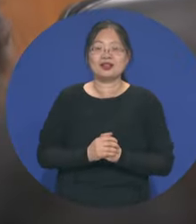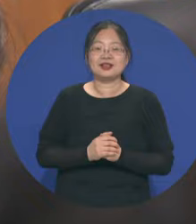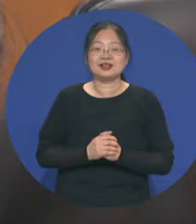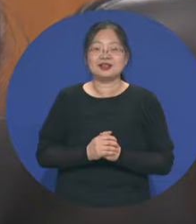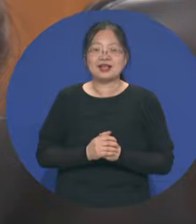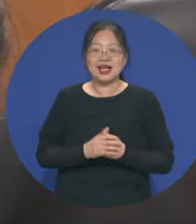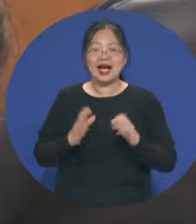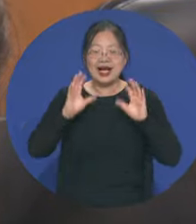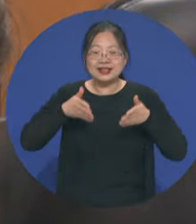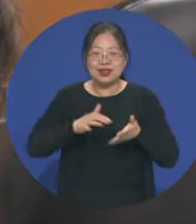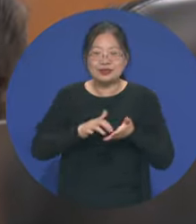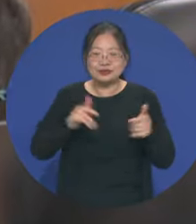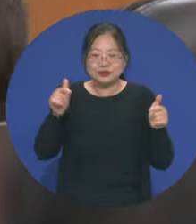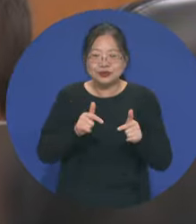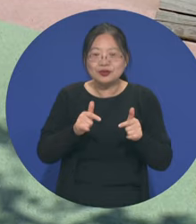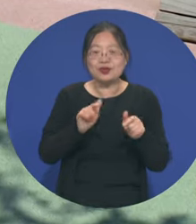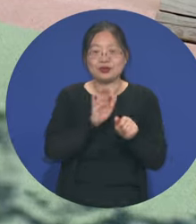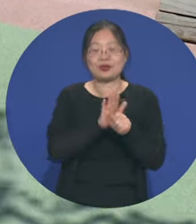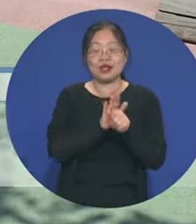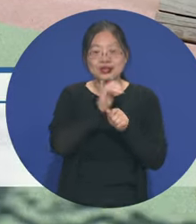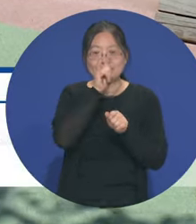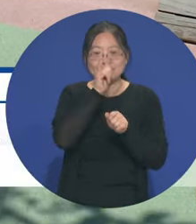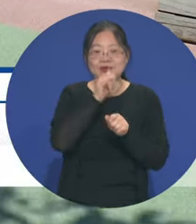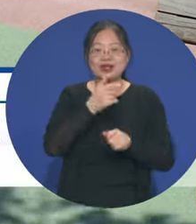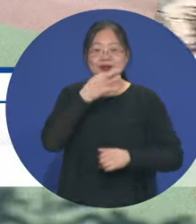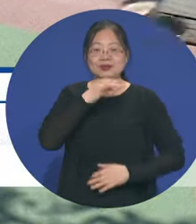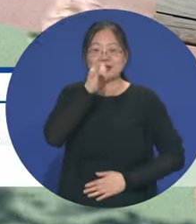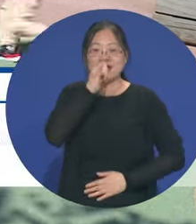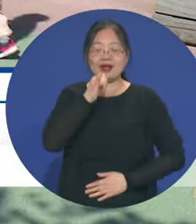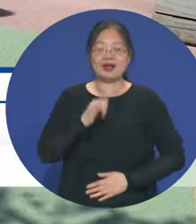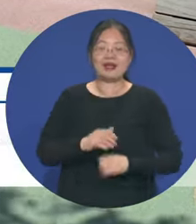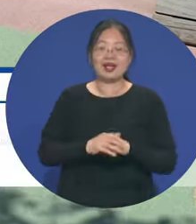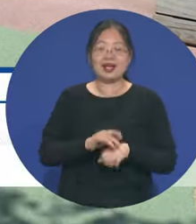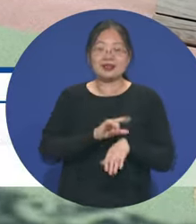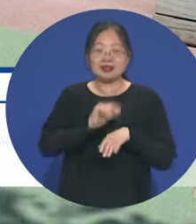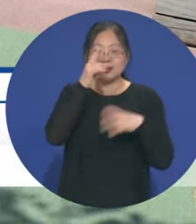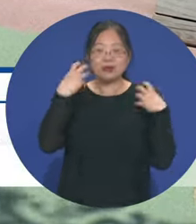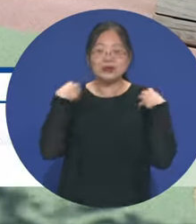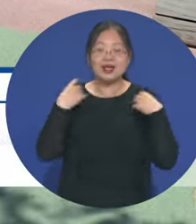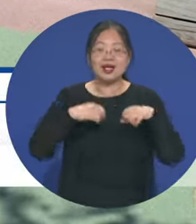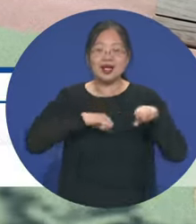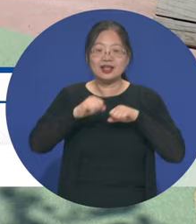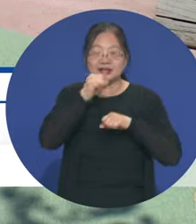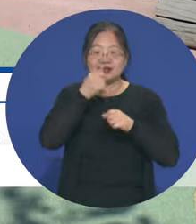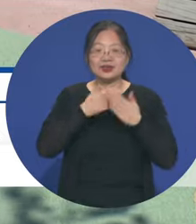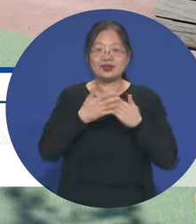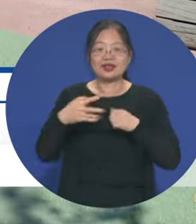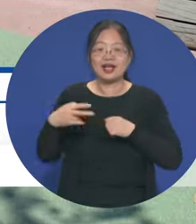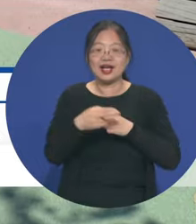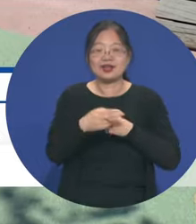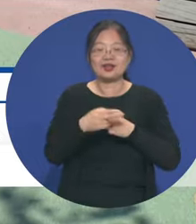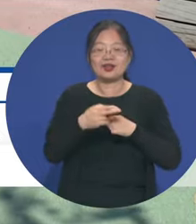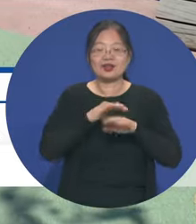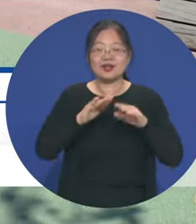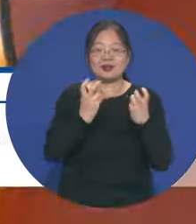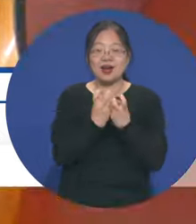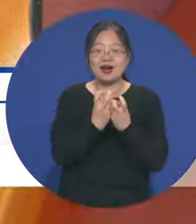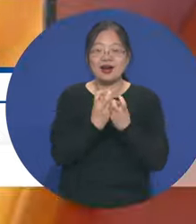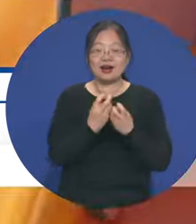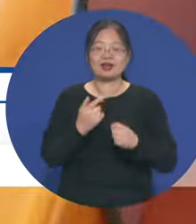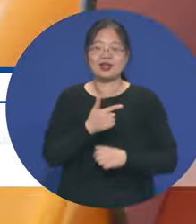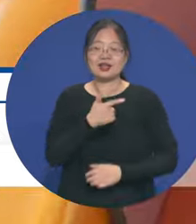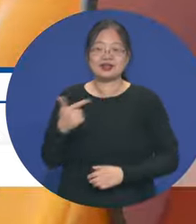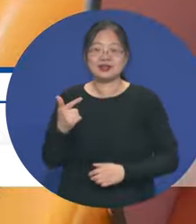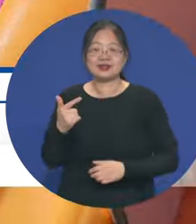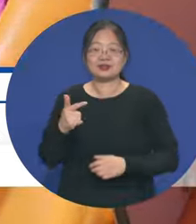짚었다는 점에서 의미가 큽니다 지자체가 시행할 수 있는 경력 단절 대응책 중에서도 상당히 파격적인 정책